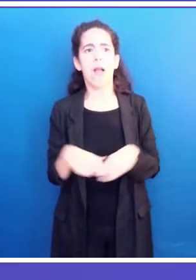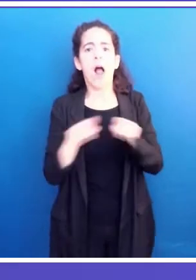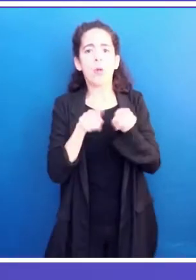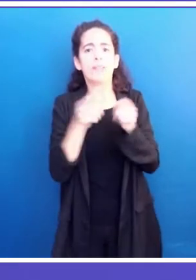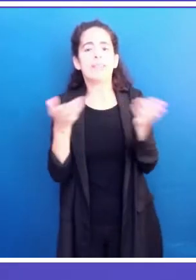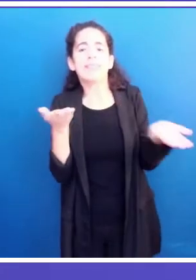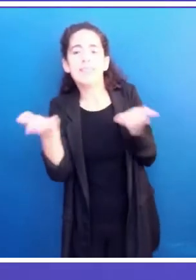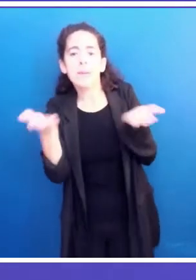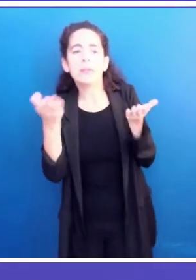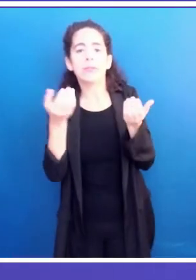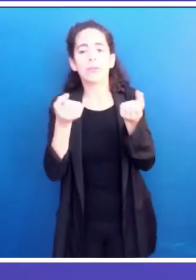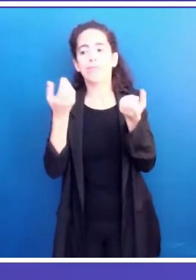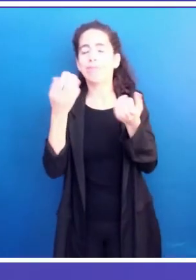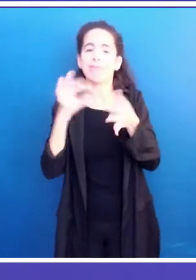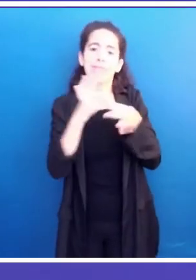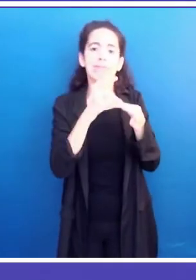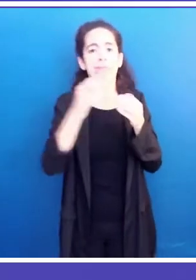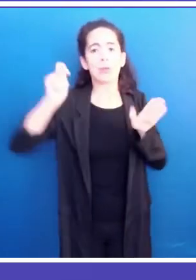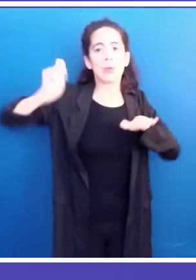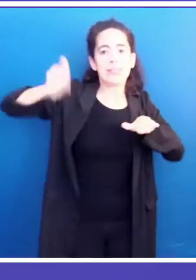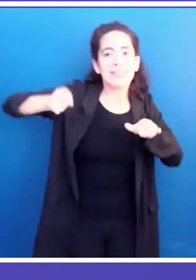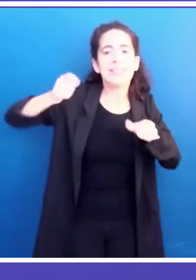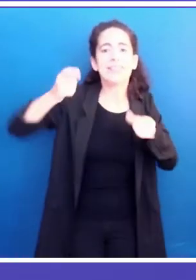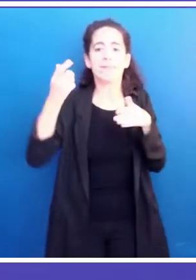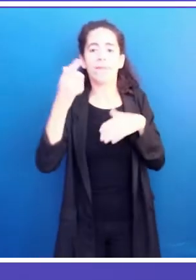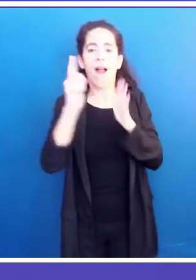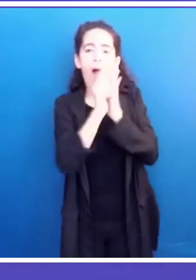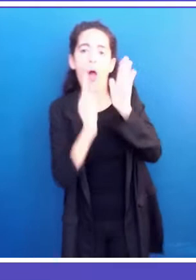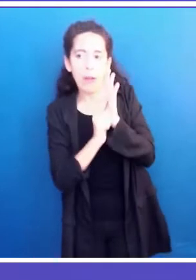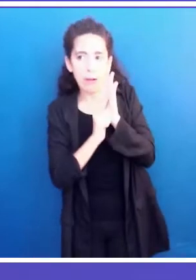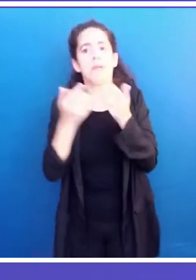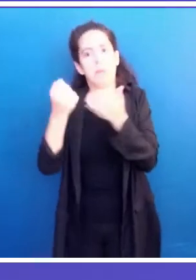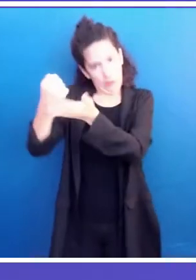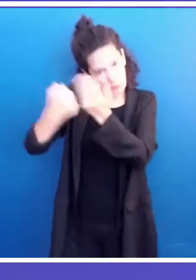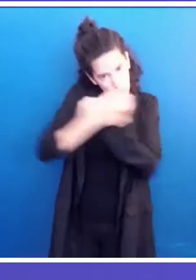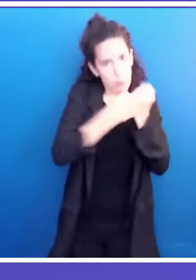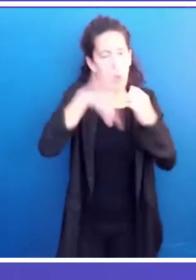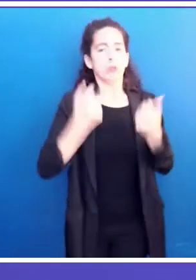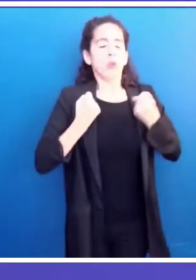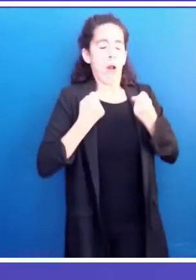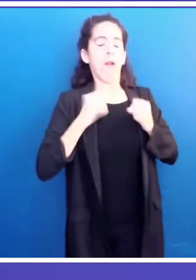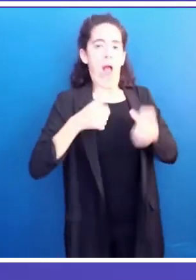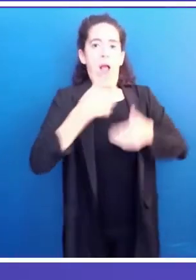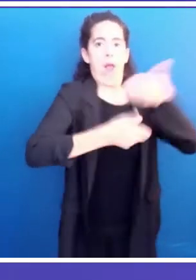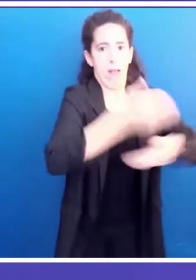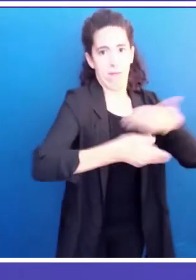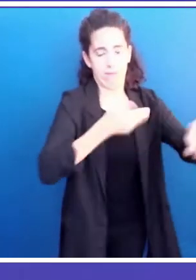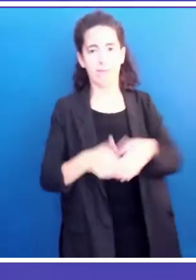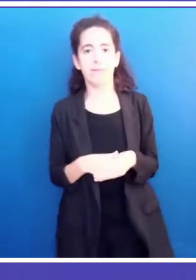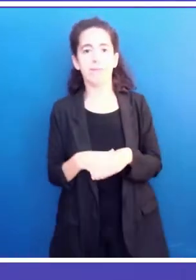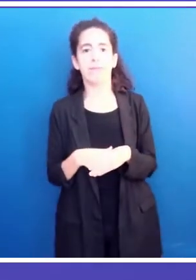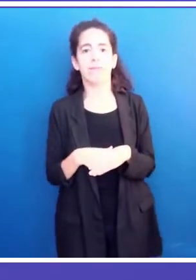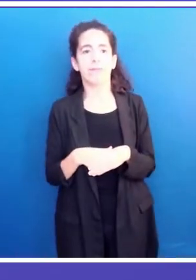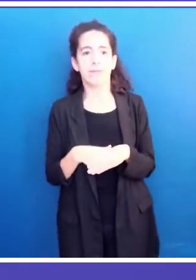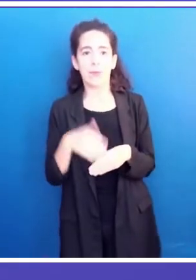الخدمات النفسية والقانونية في مختلف خدمات المعهد على الموقع الإلكتروني. أيضا يمكن للمرأة